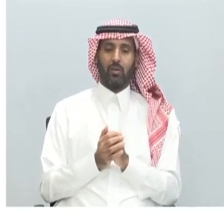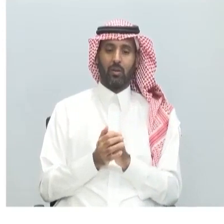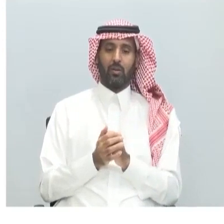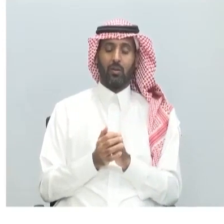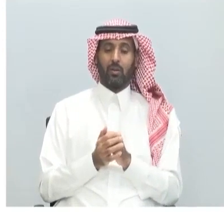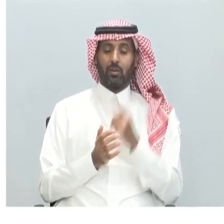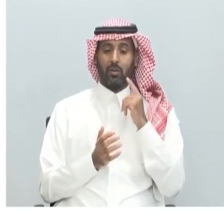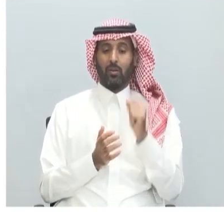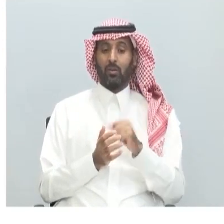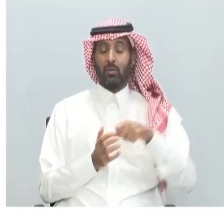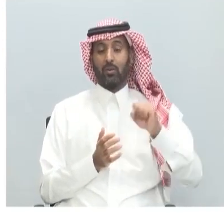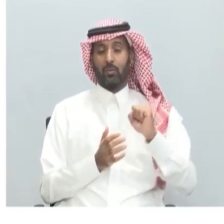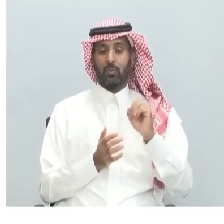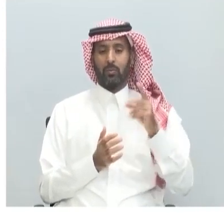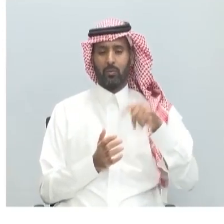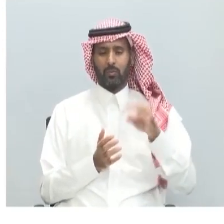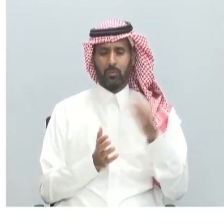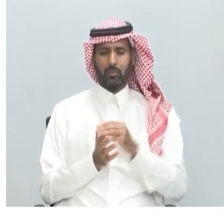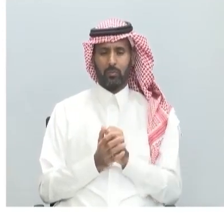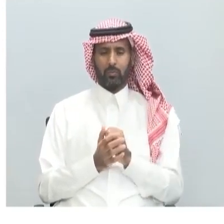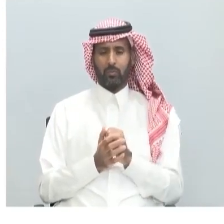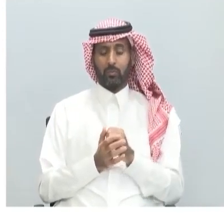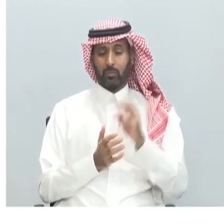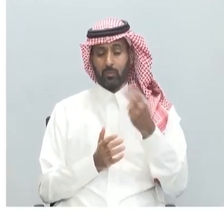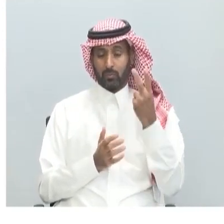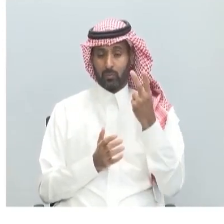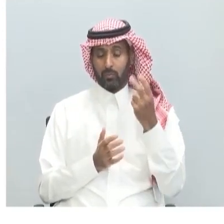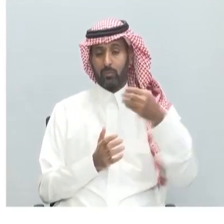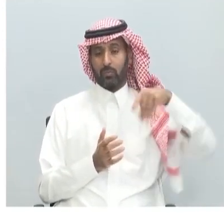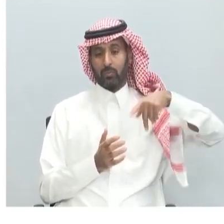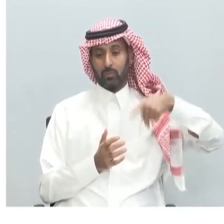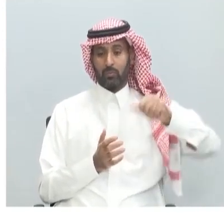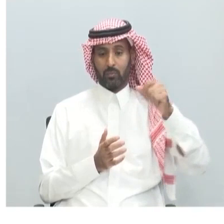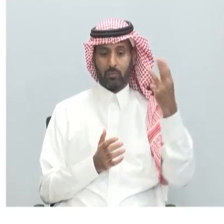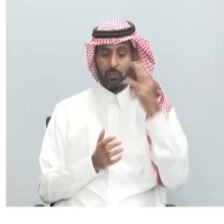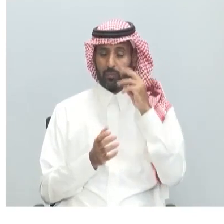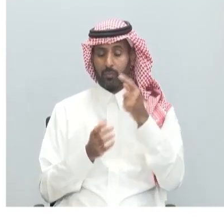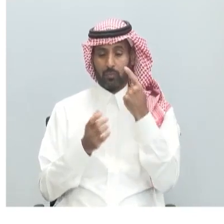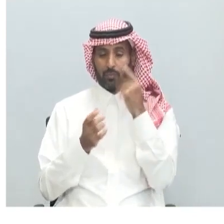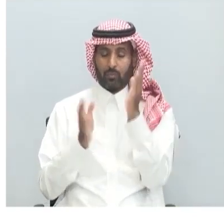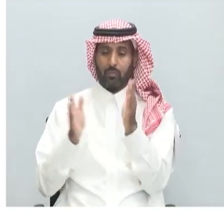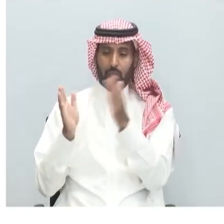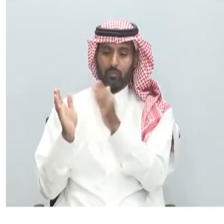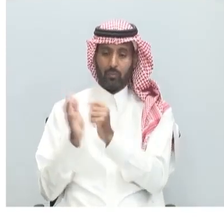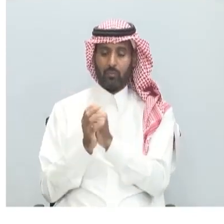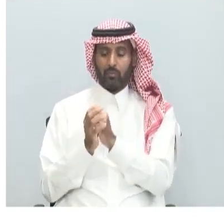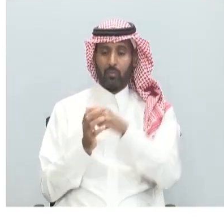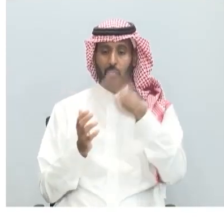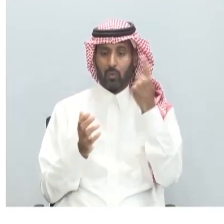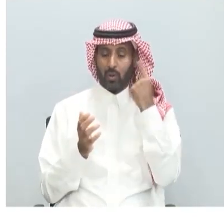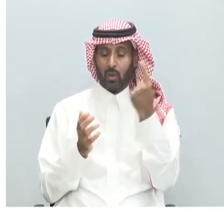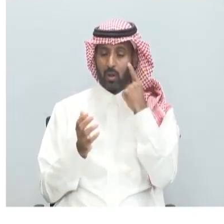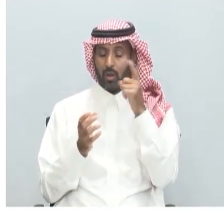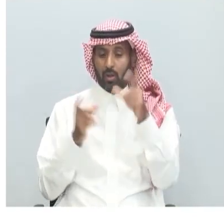3 تو بي الثلاثه هذه الكترون والكترون الكترون الاول